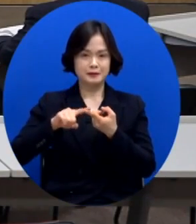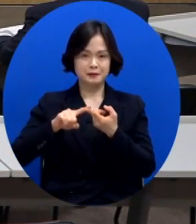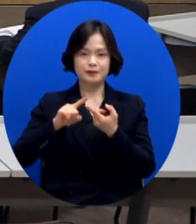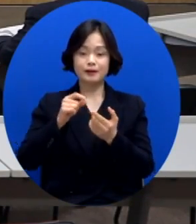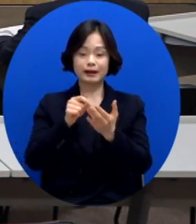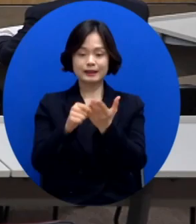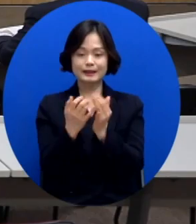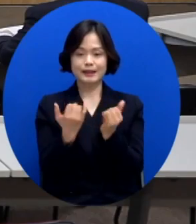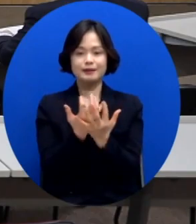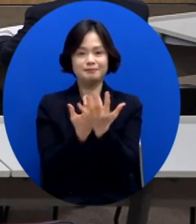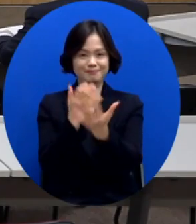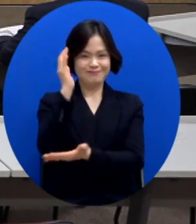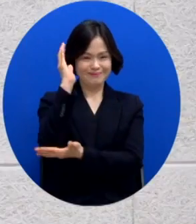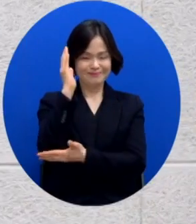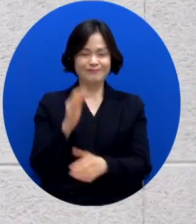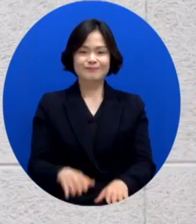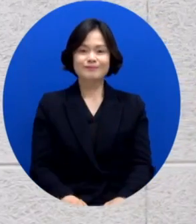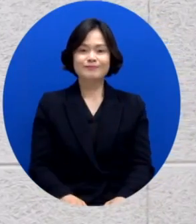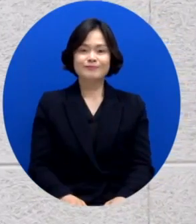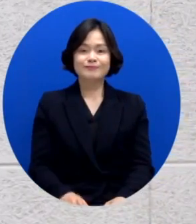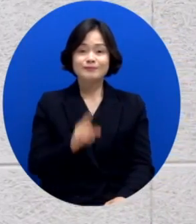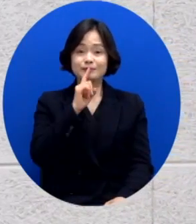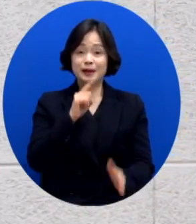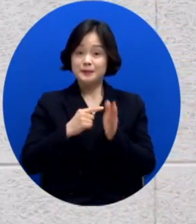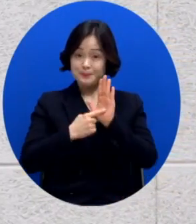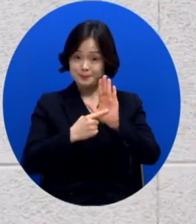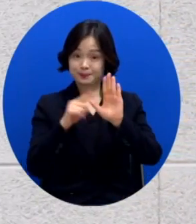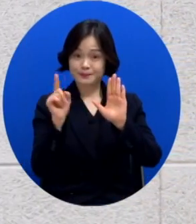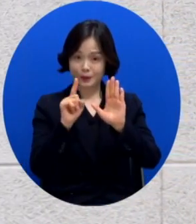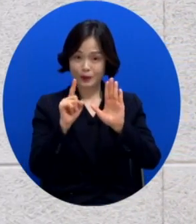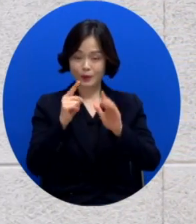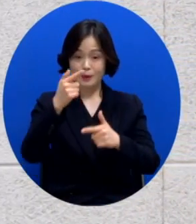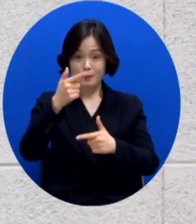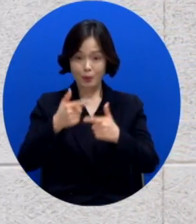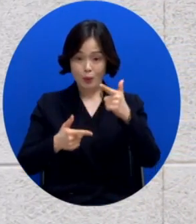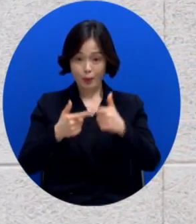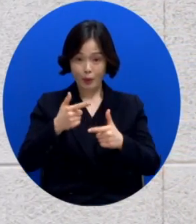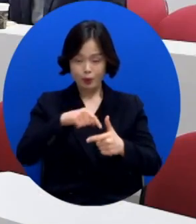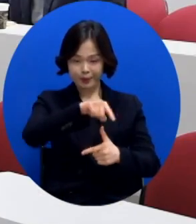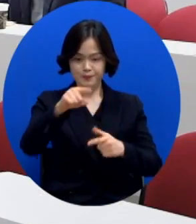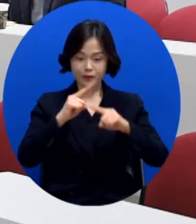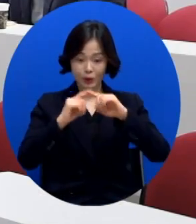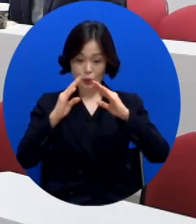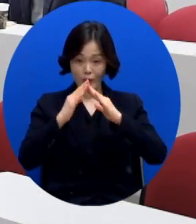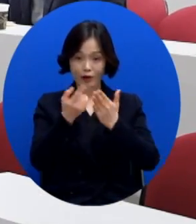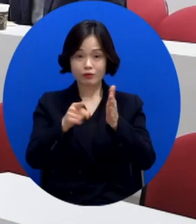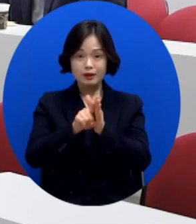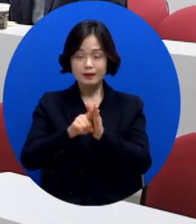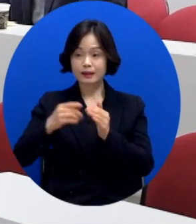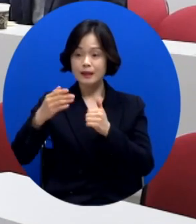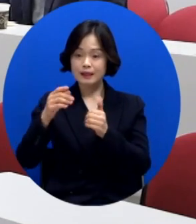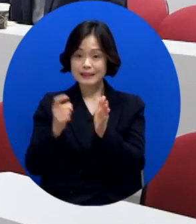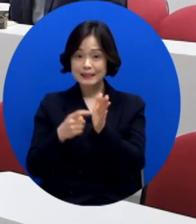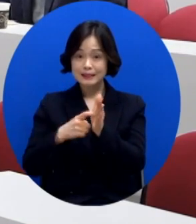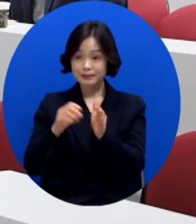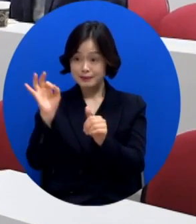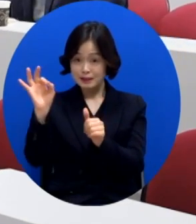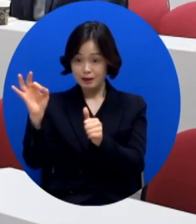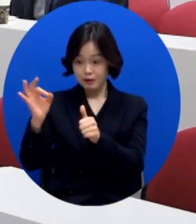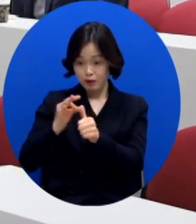목포 지역 교회 목회자들은 성명서를 발표하고 목포시의 종교단체 긴급 재난지원금 지급에 책임감을